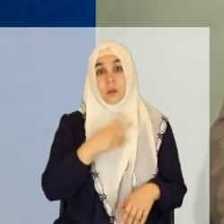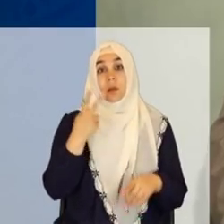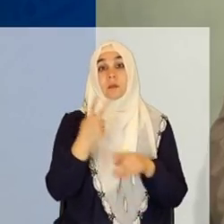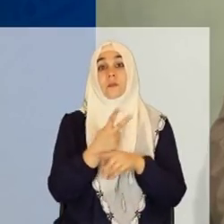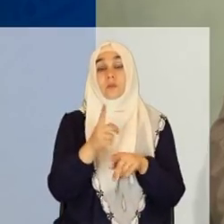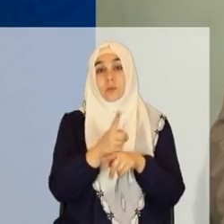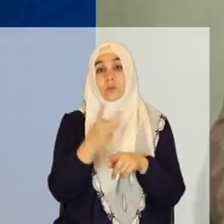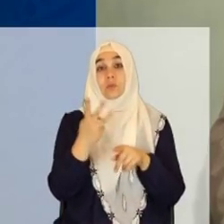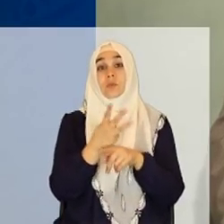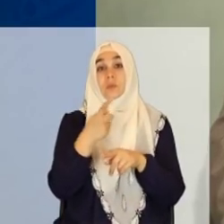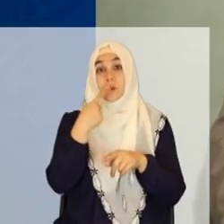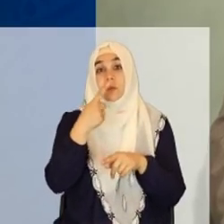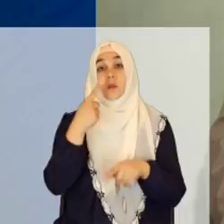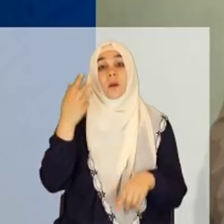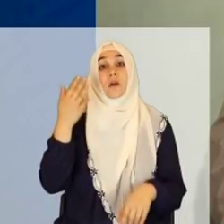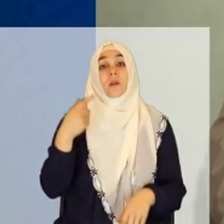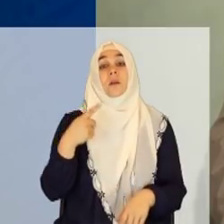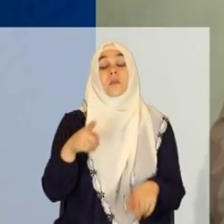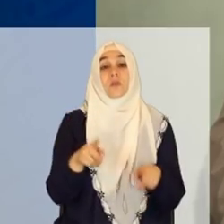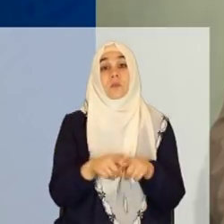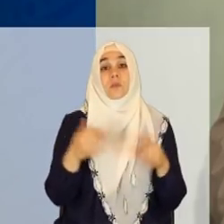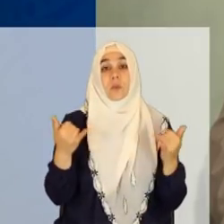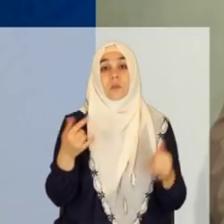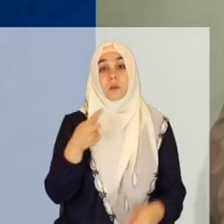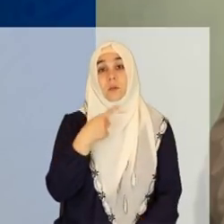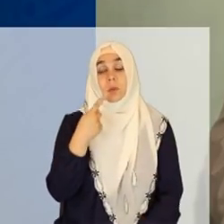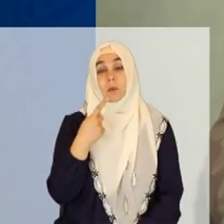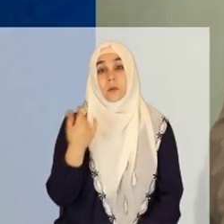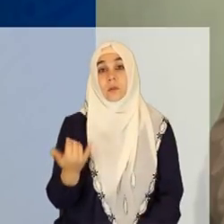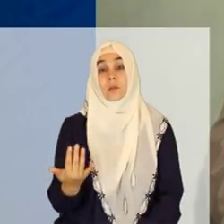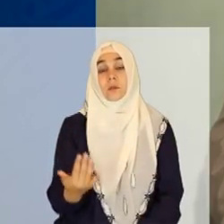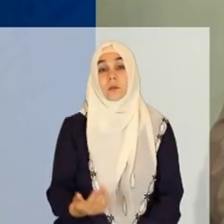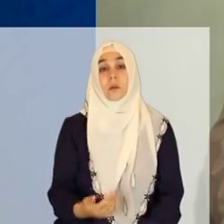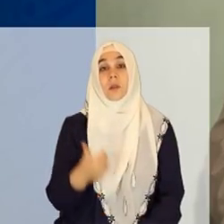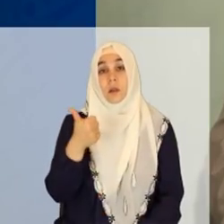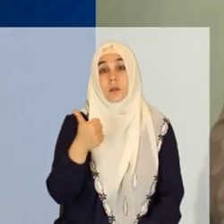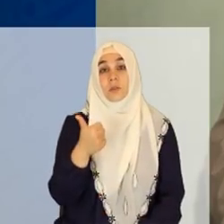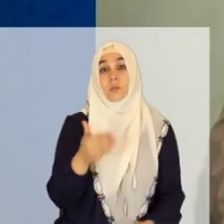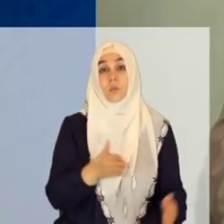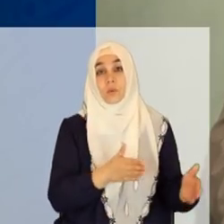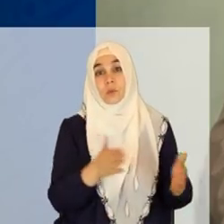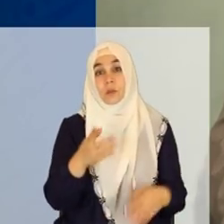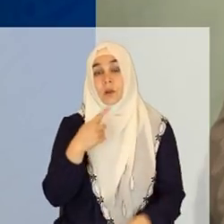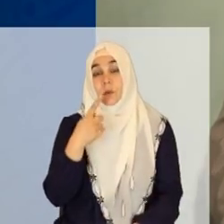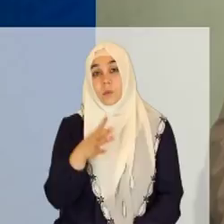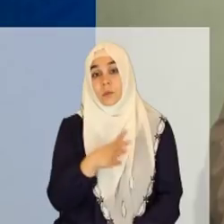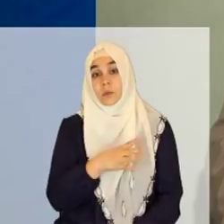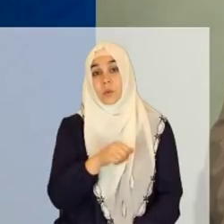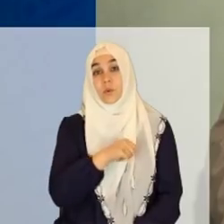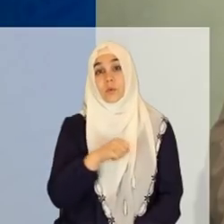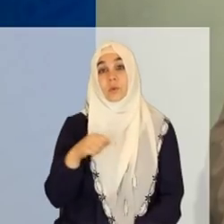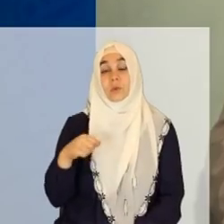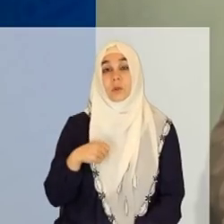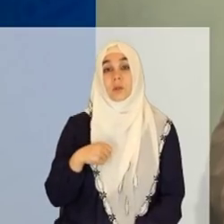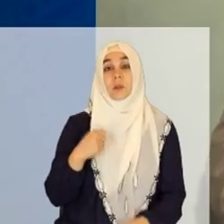marta gapirdim, bu uchinchisi. Demak hozirgi gapi yaxshi bir yo'nalishda bo'ldi. O'zi